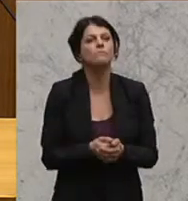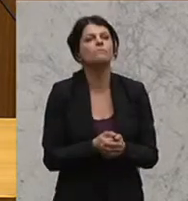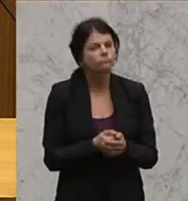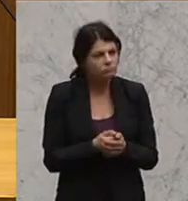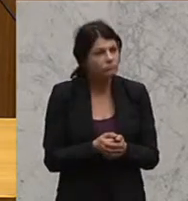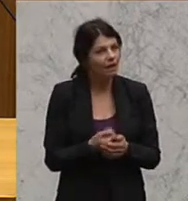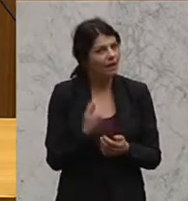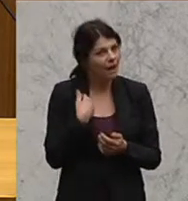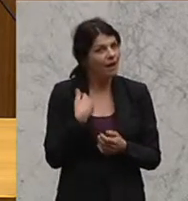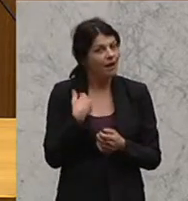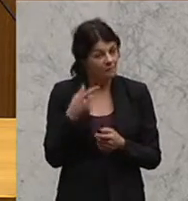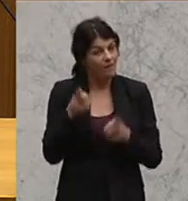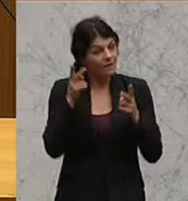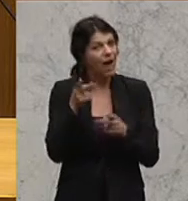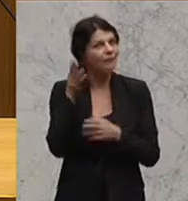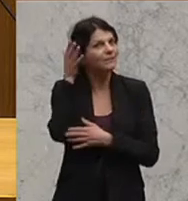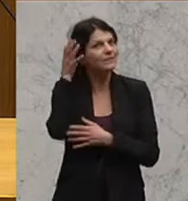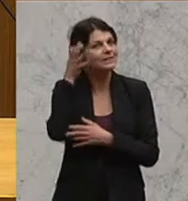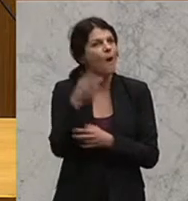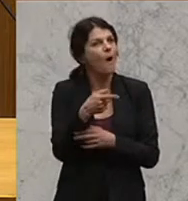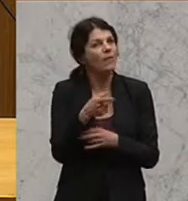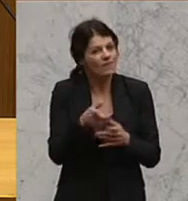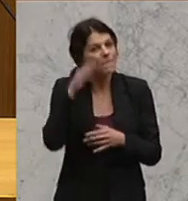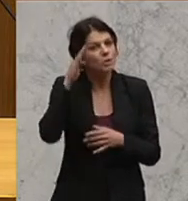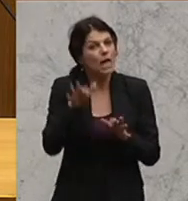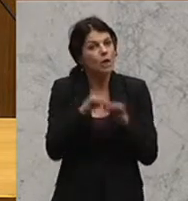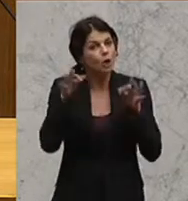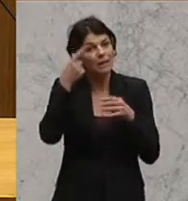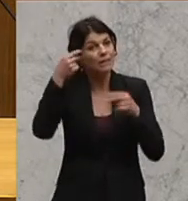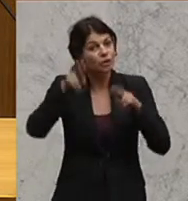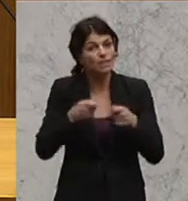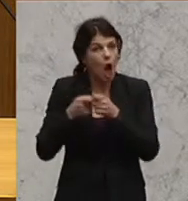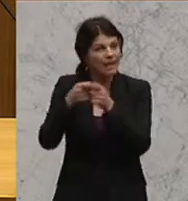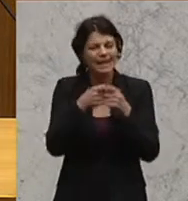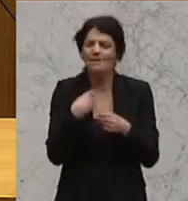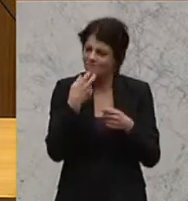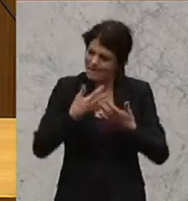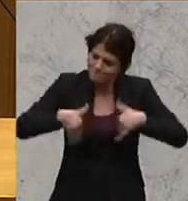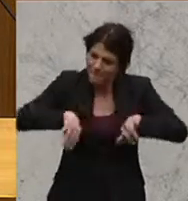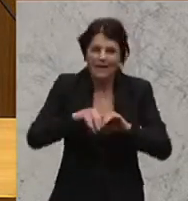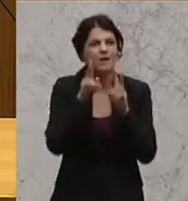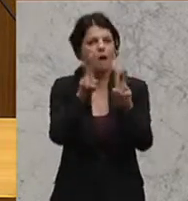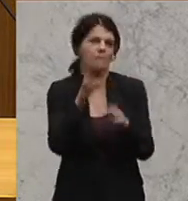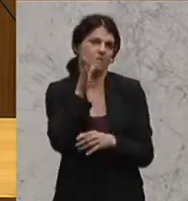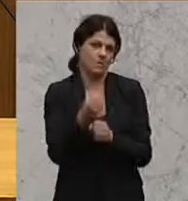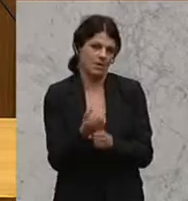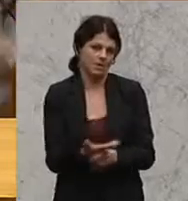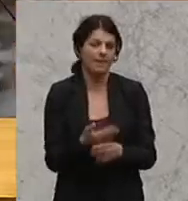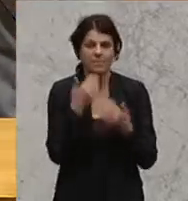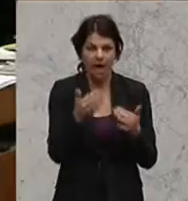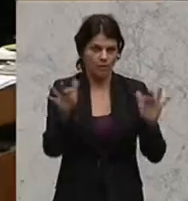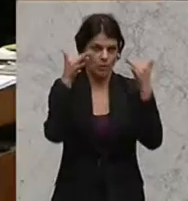Verwirklichen wir diese kühne Vision Polizei als größte Menschenrechtsorganisation des Landes gemeinsam. Danke für Ihre